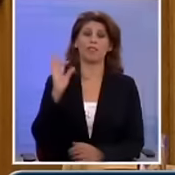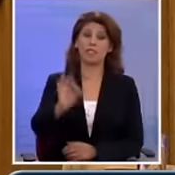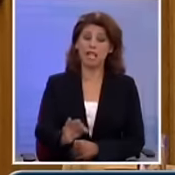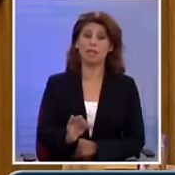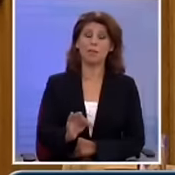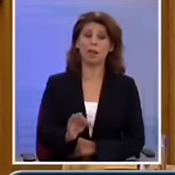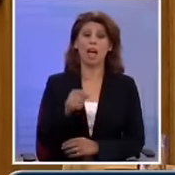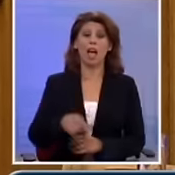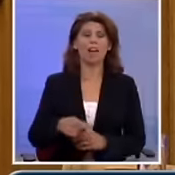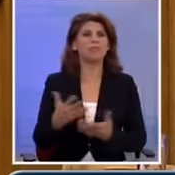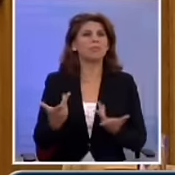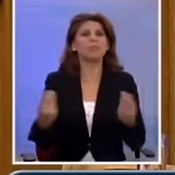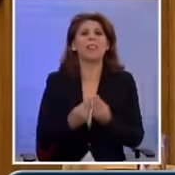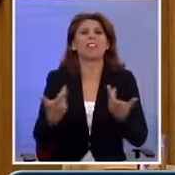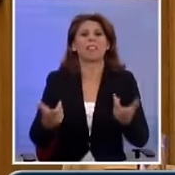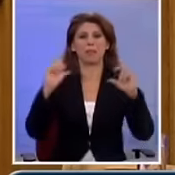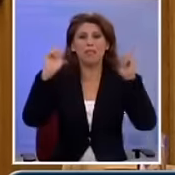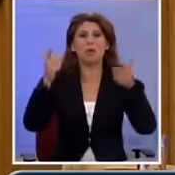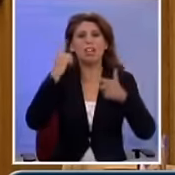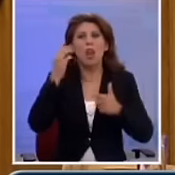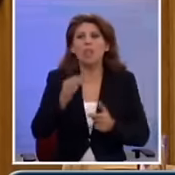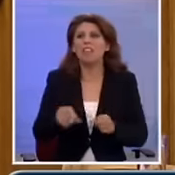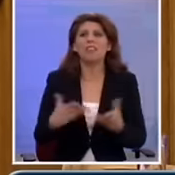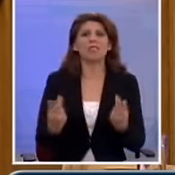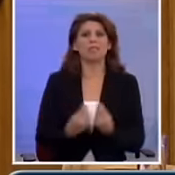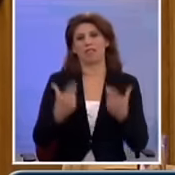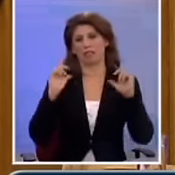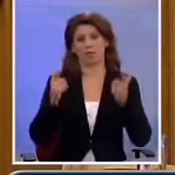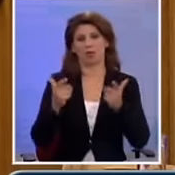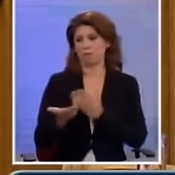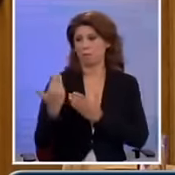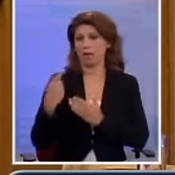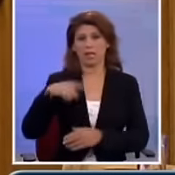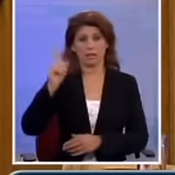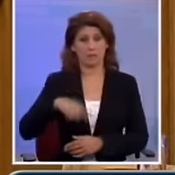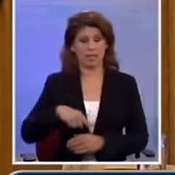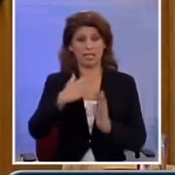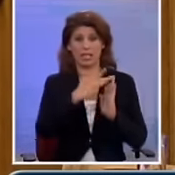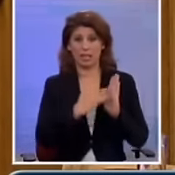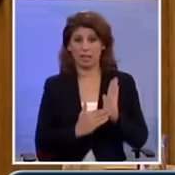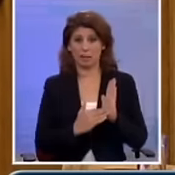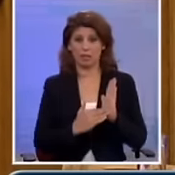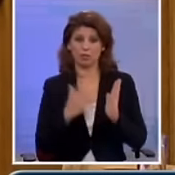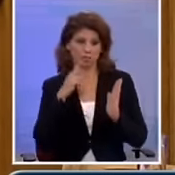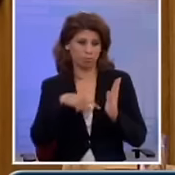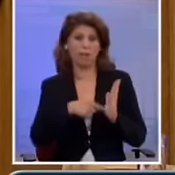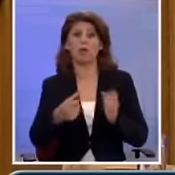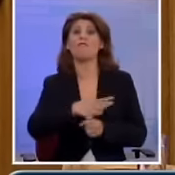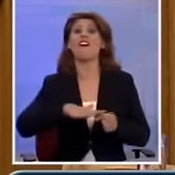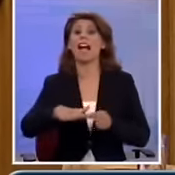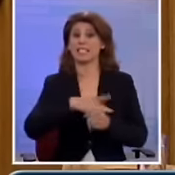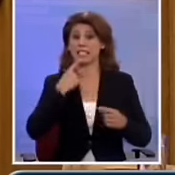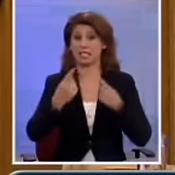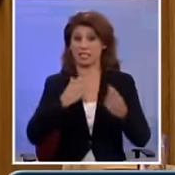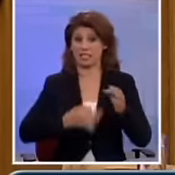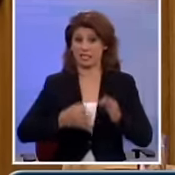της αντιδημοκρατικής λογικής, πριν λίγες μέρες, στο κείμενο που είχε θεωρηθεί ως βάση, το κείμενο